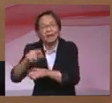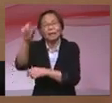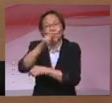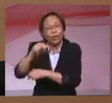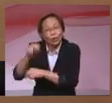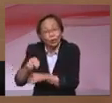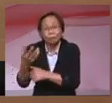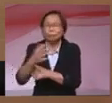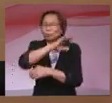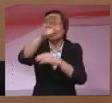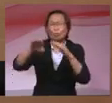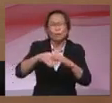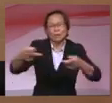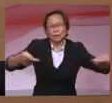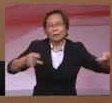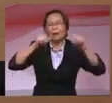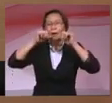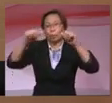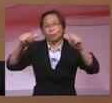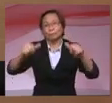kenderaan awam. Ya.